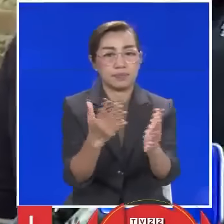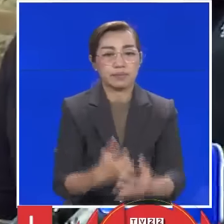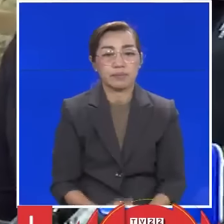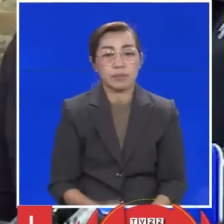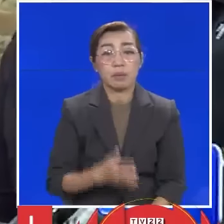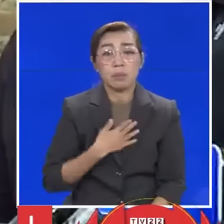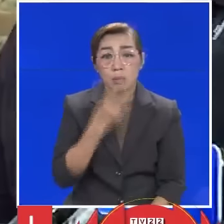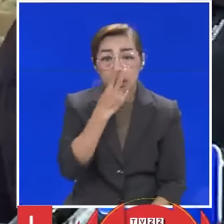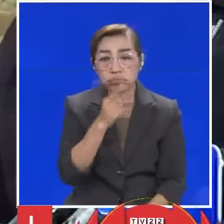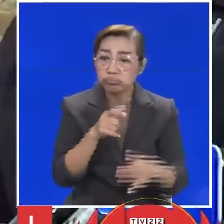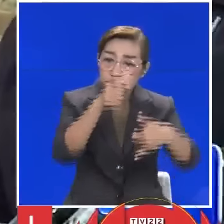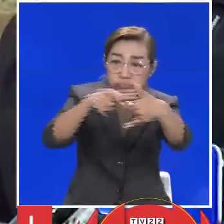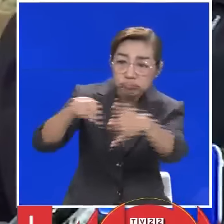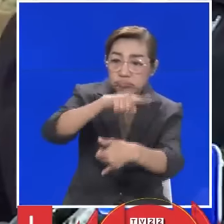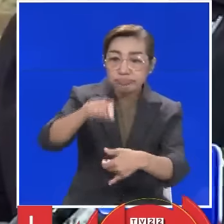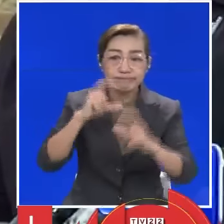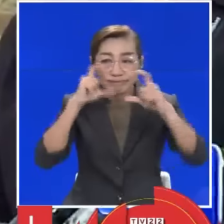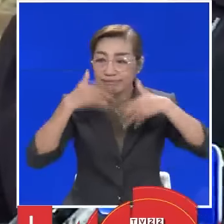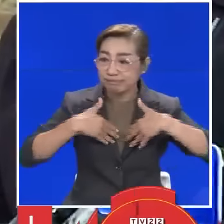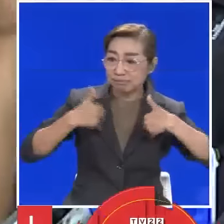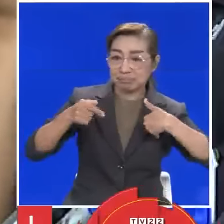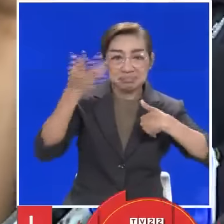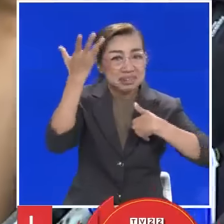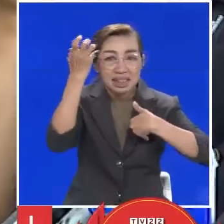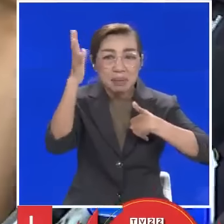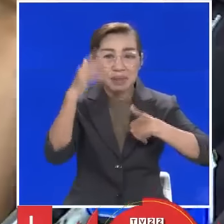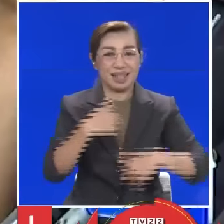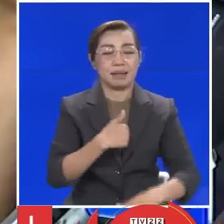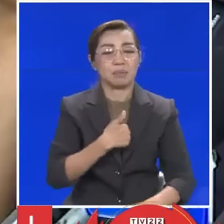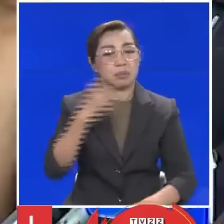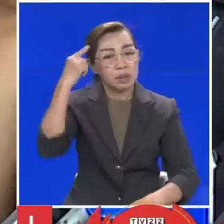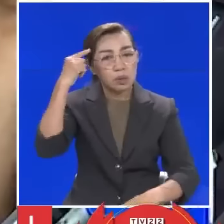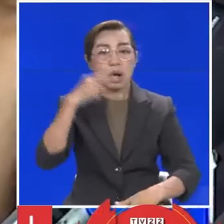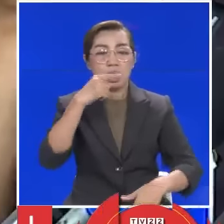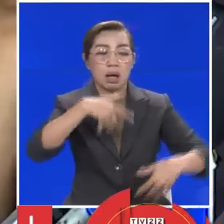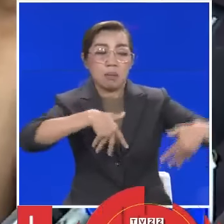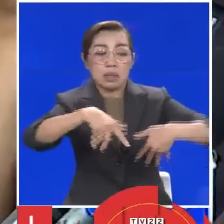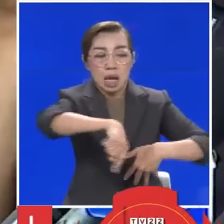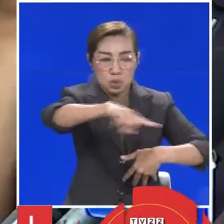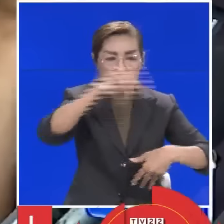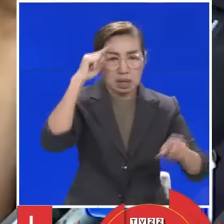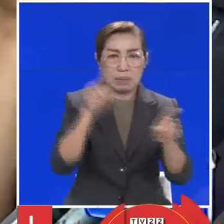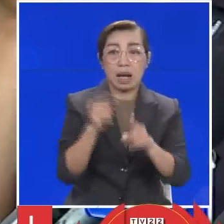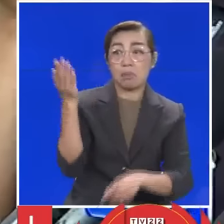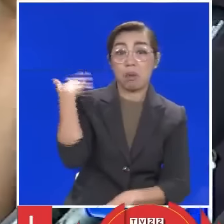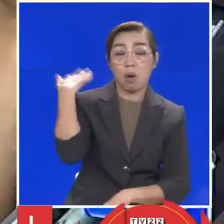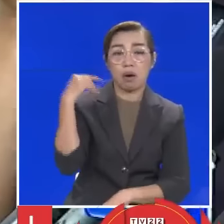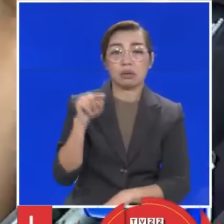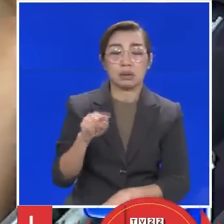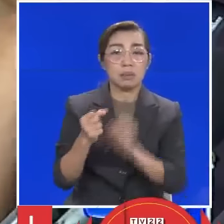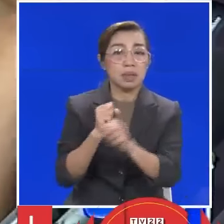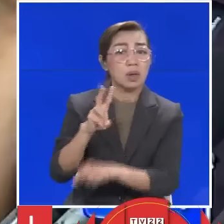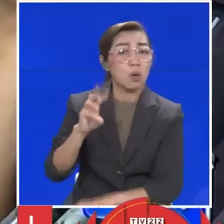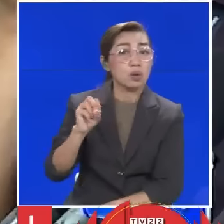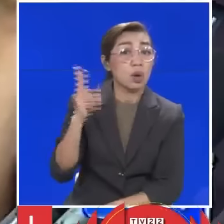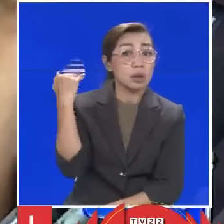ผมเห็นทุกคนก็สบายใจดีนะครับไม่ได้มีความกังวลอะไรผมคิดว่าประชาชนก็เห็นด้วยว่าในช่วงเวลานั้นเนี่ยเป็นช่วงเวลา